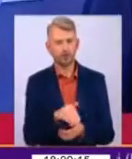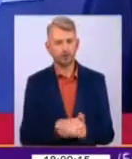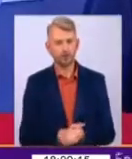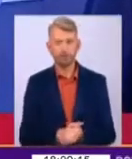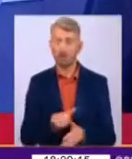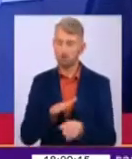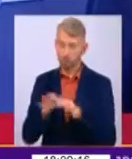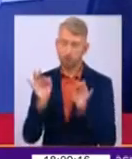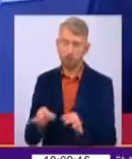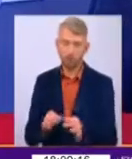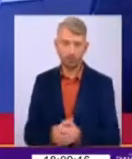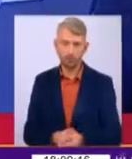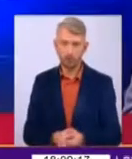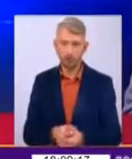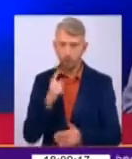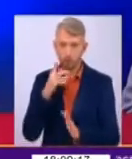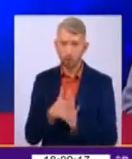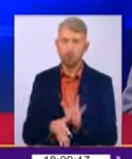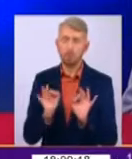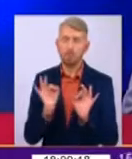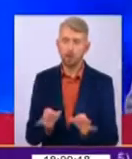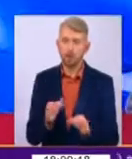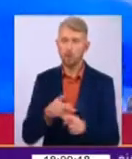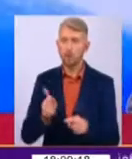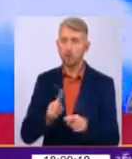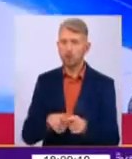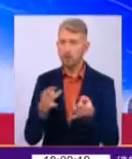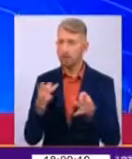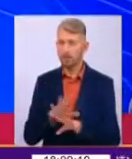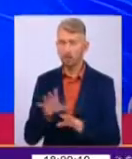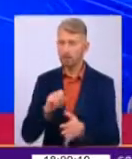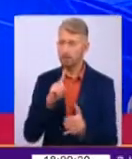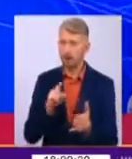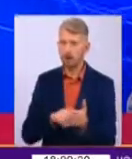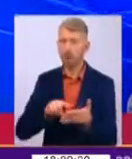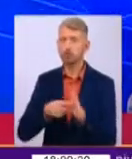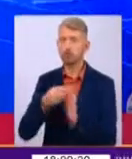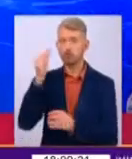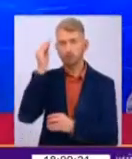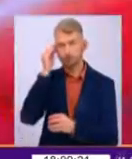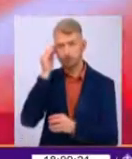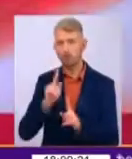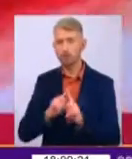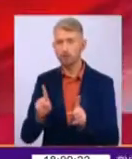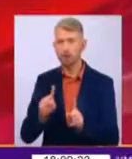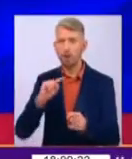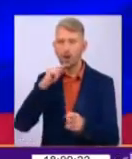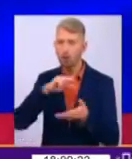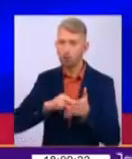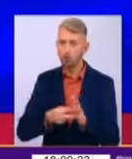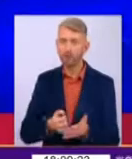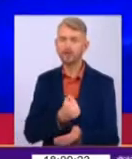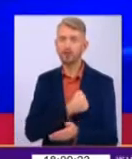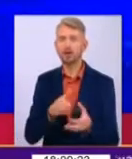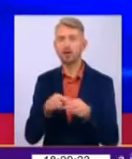Абсолютно правильно. Тобто, зрозумієте, правильно, це не просте питання з точки зору особливо економіки. І, на жаль,